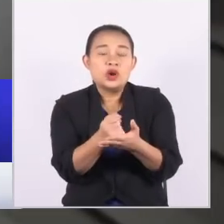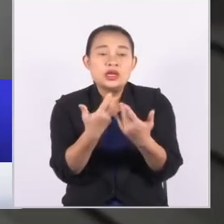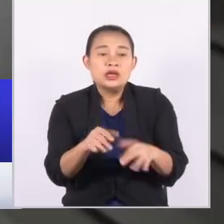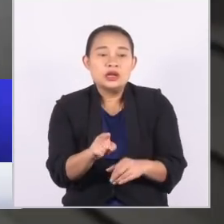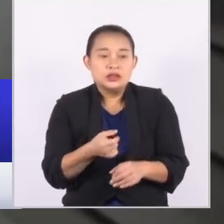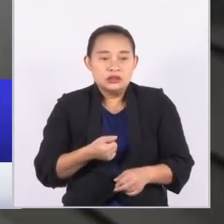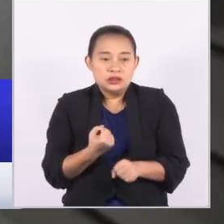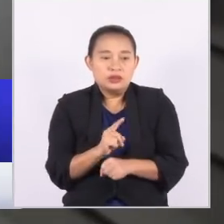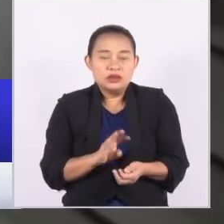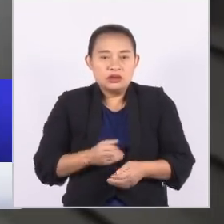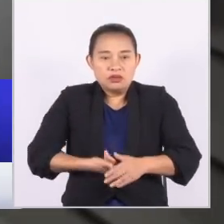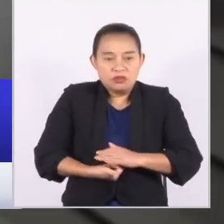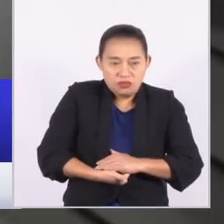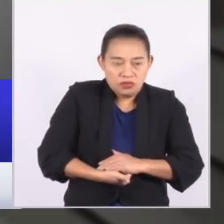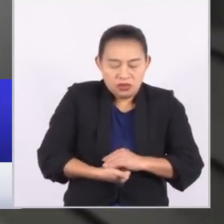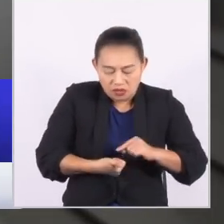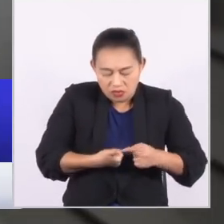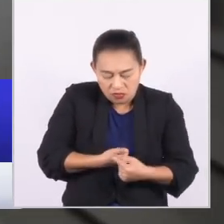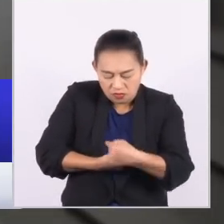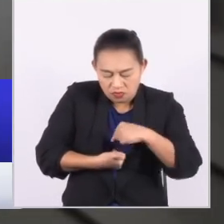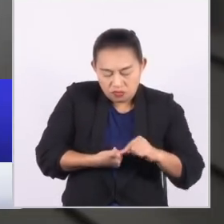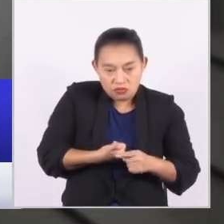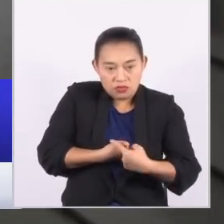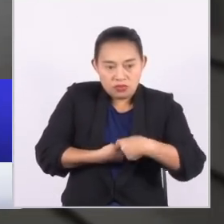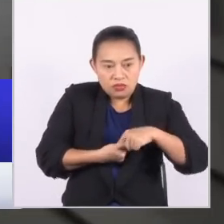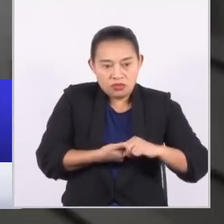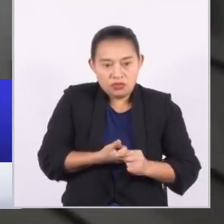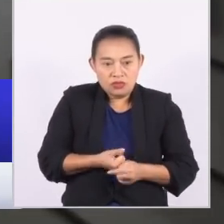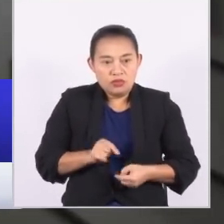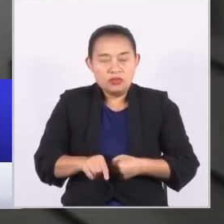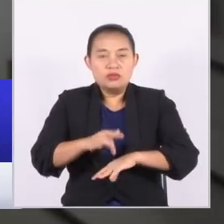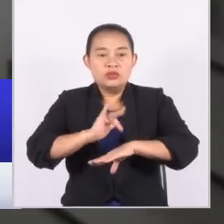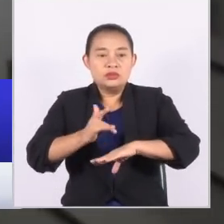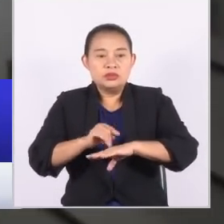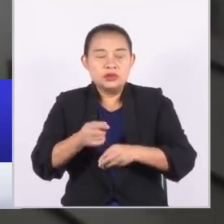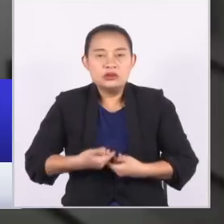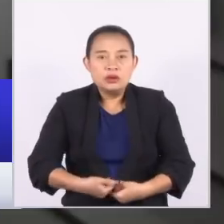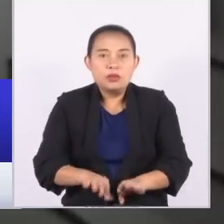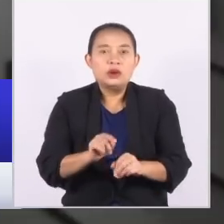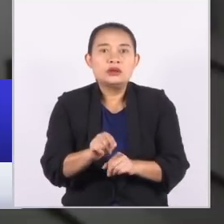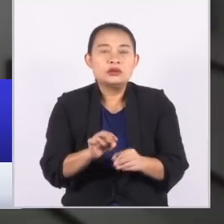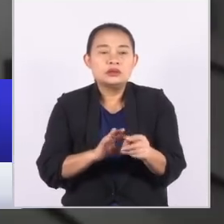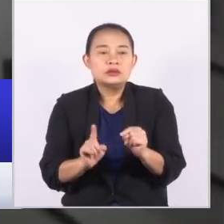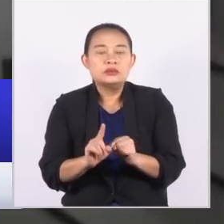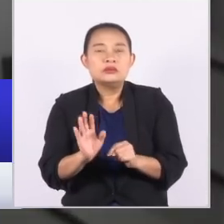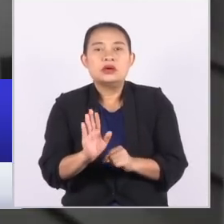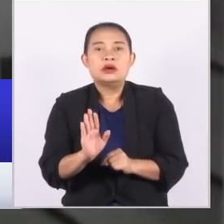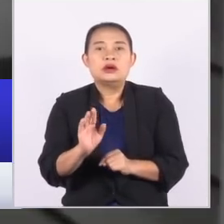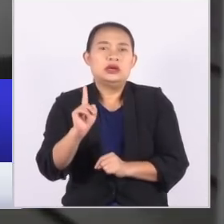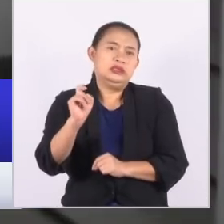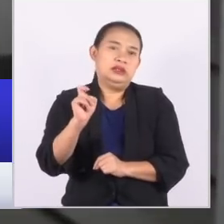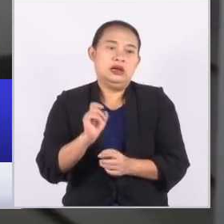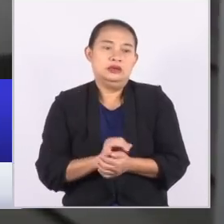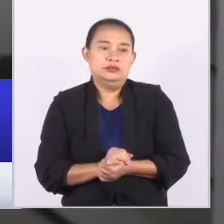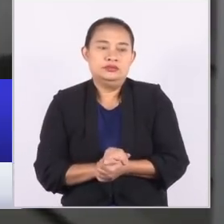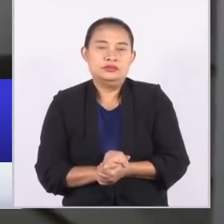ไรอะลกพันคอเด็กนะครับถ้าปล่อยโดยธรรมชาติเนี่ยเด็กอาจจะไม่รอดนะครับ แต่เด็กอาจจะเสียชีวิตได้ ฮะพอดีพยาบา